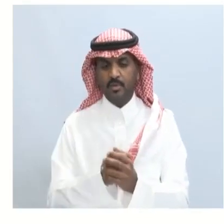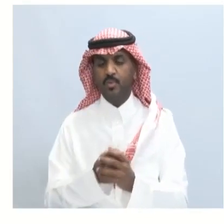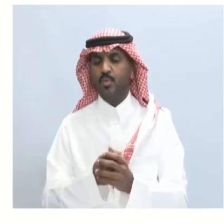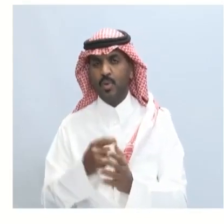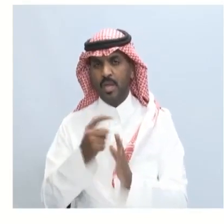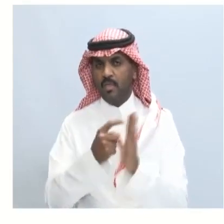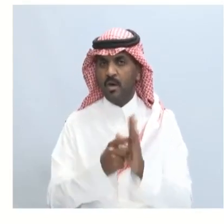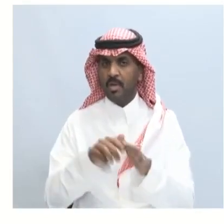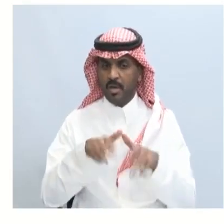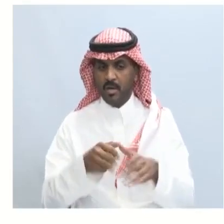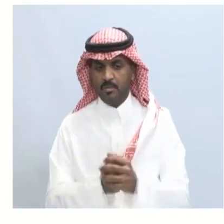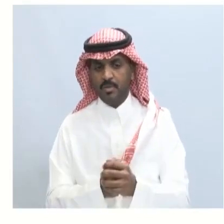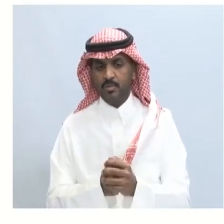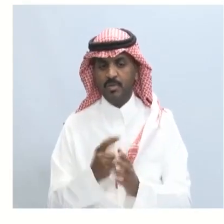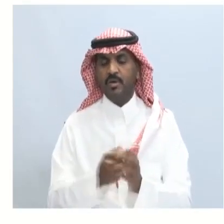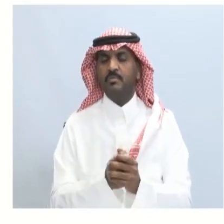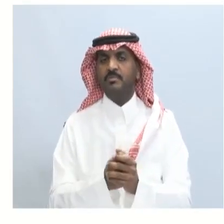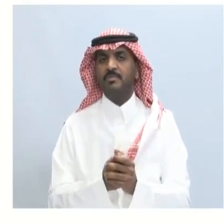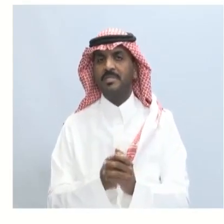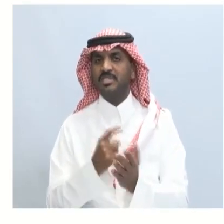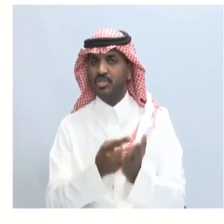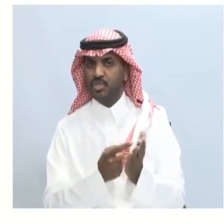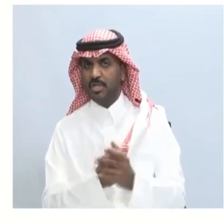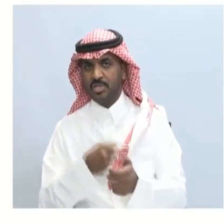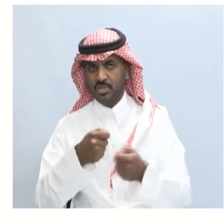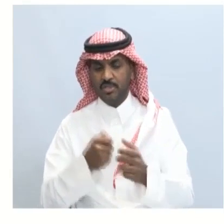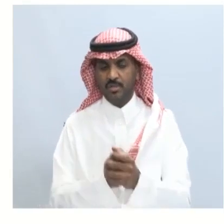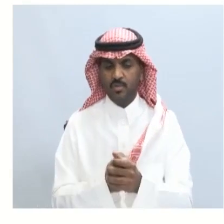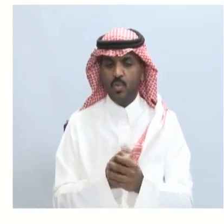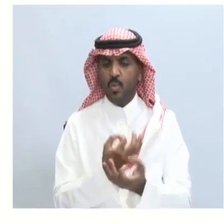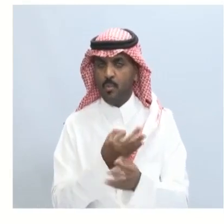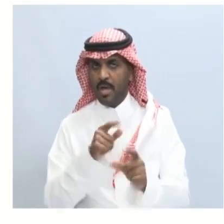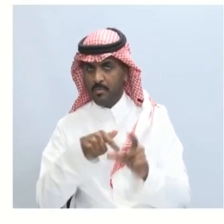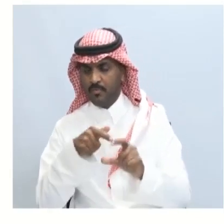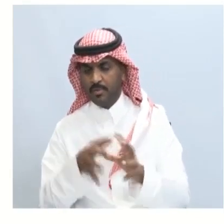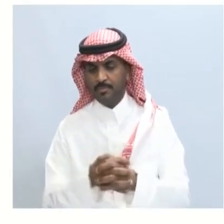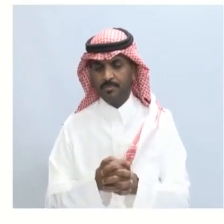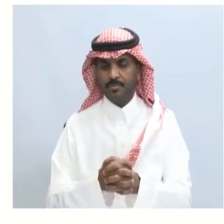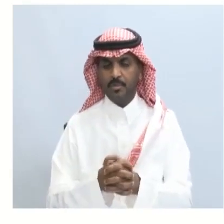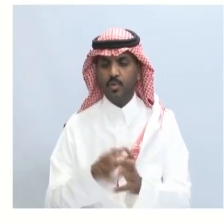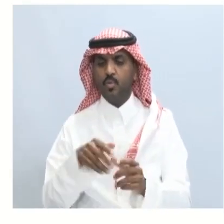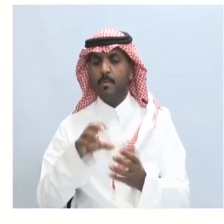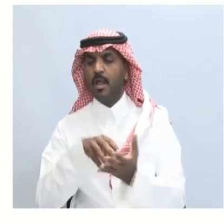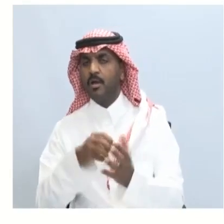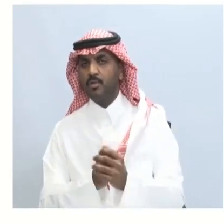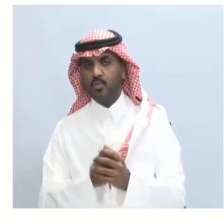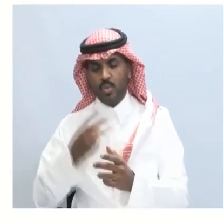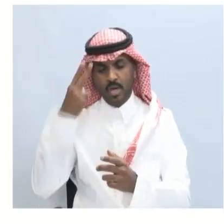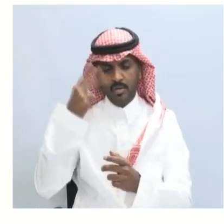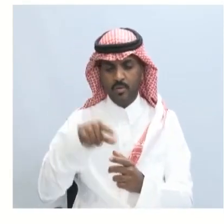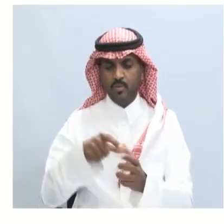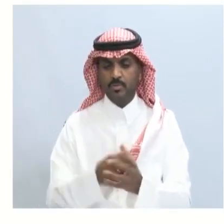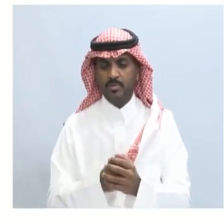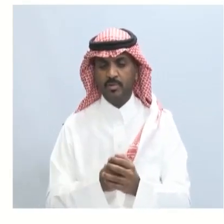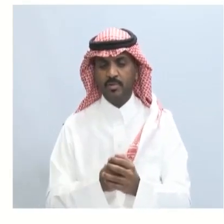نظام السجل التجاري ثم اكمل الفراغات فيما ياتي الامر الاول يكون محل الاقامه عنوانا لكل من